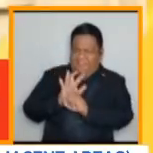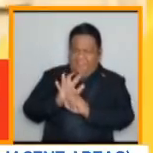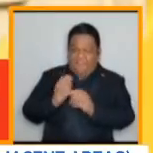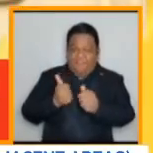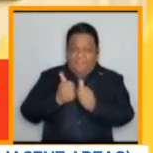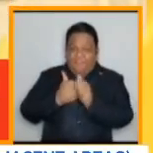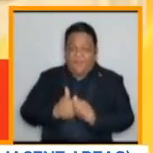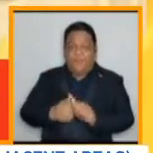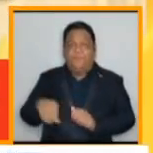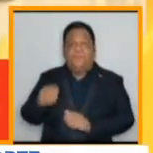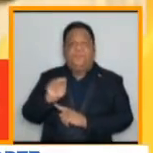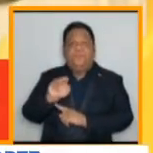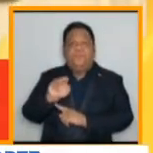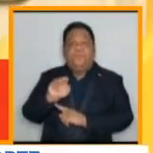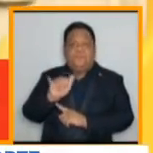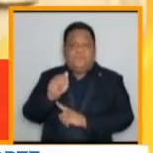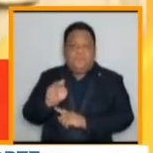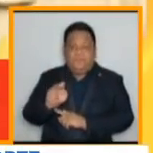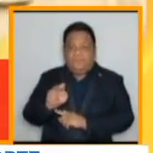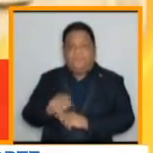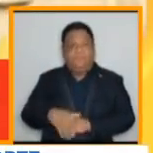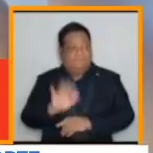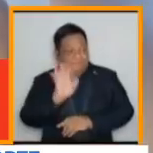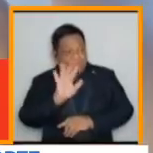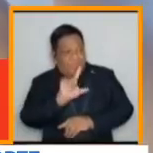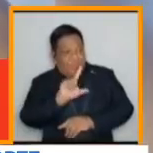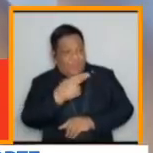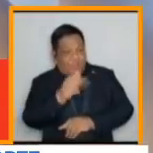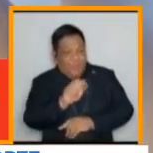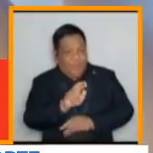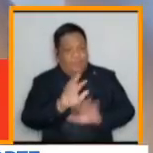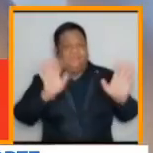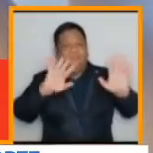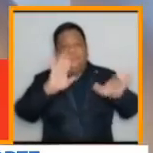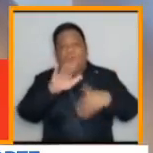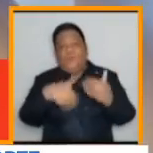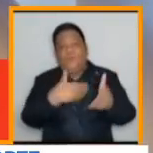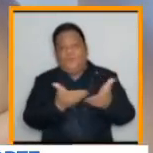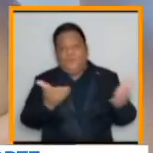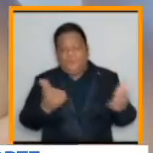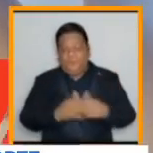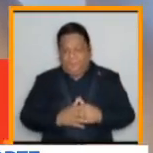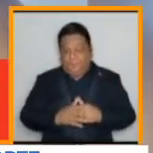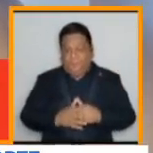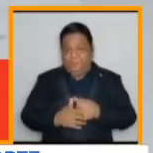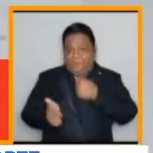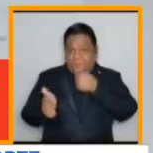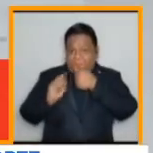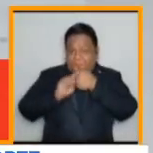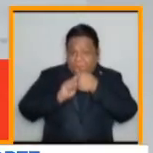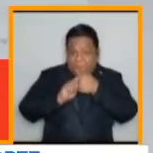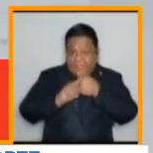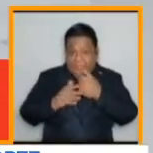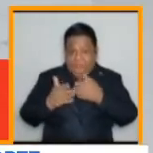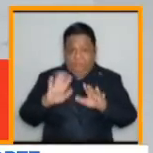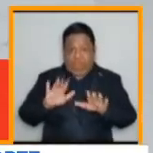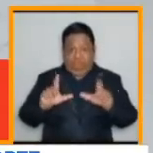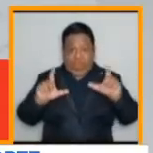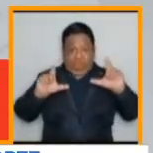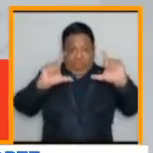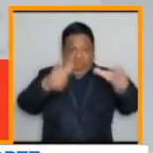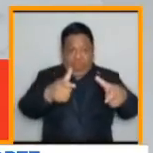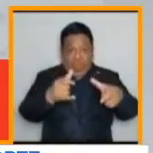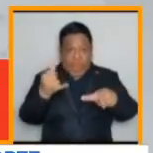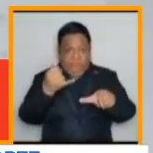Hi, Tito Lar! Ayan, hi sa inyong lahat! Bago raw magbalik lock in taping si Dong, sinulit na nila